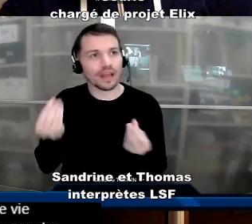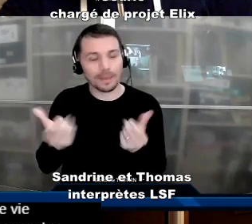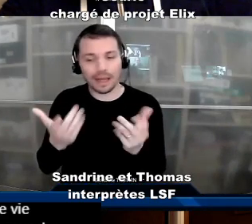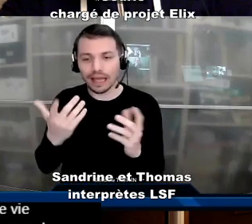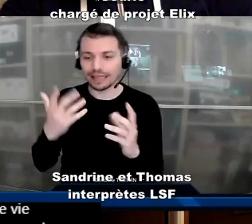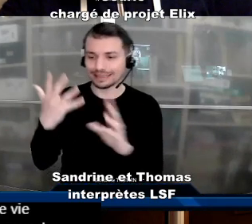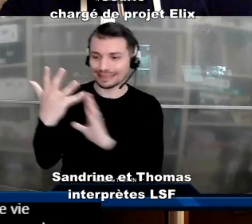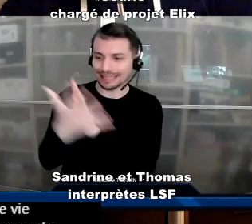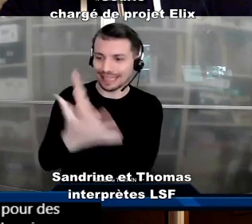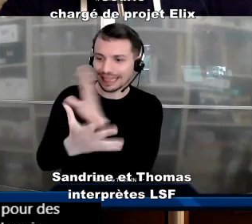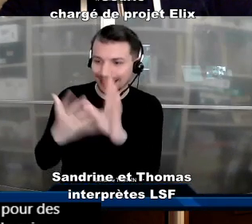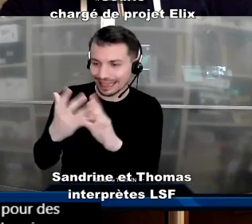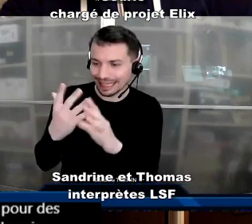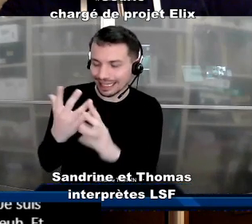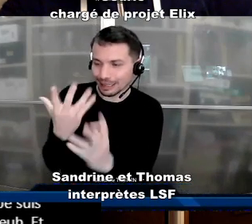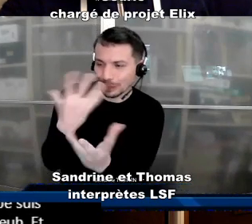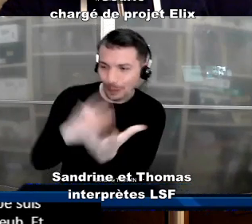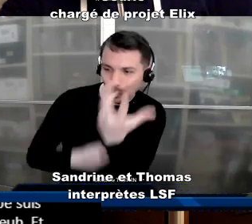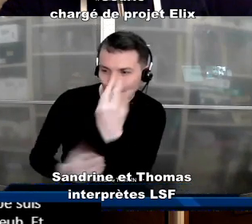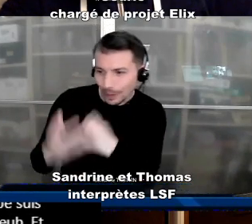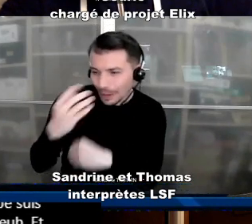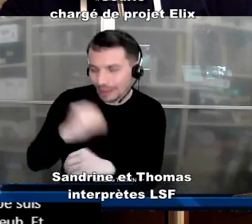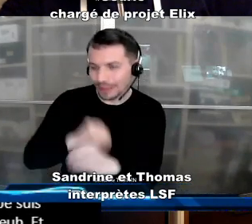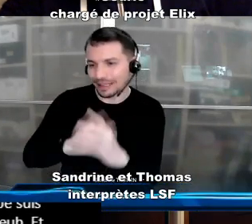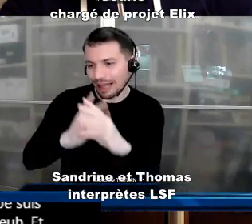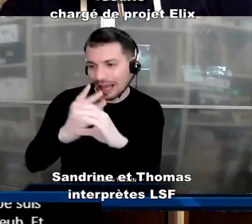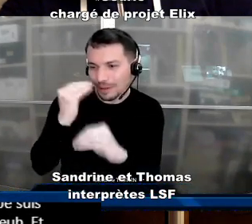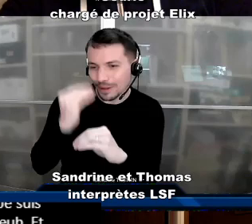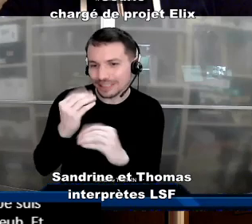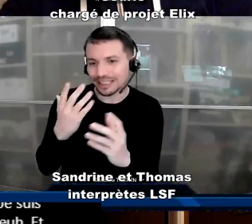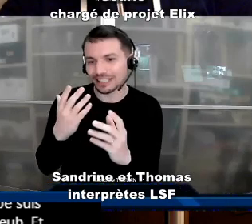l'apprentissage de la LSF, là, c'est en cours avec Cédric